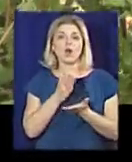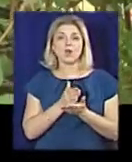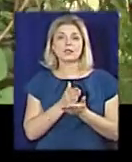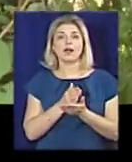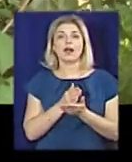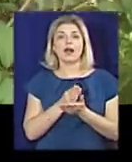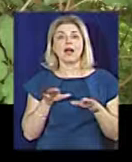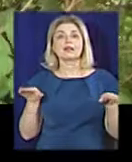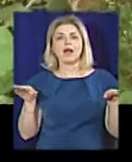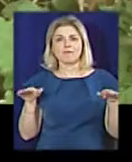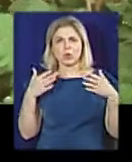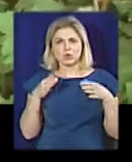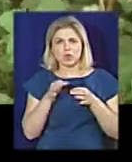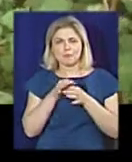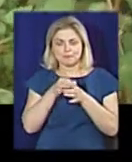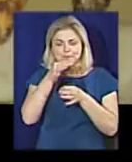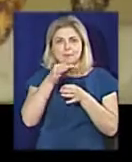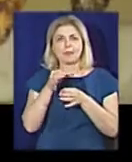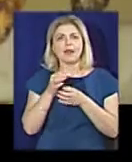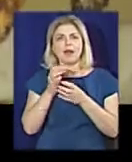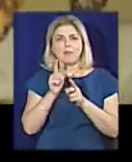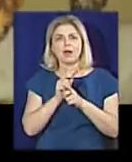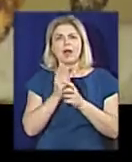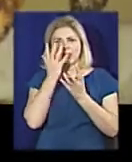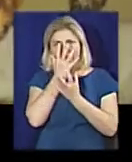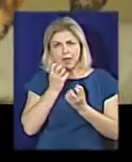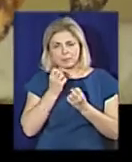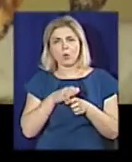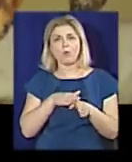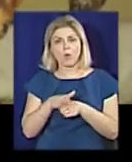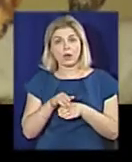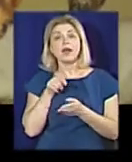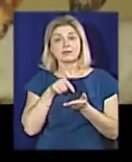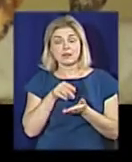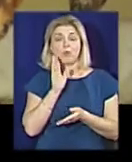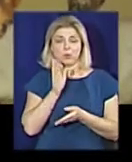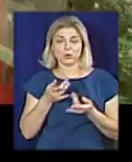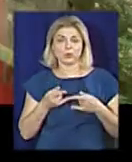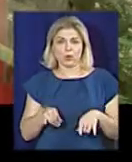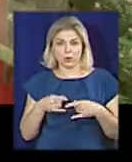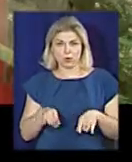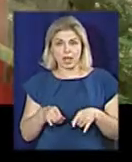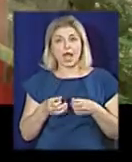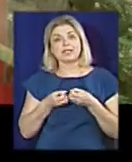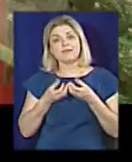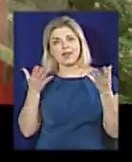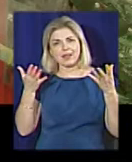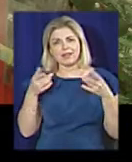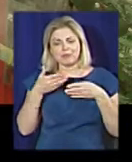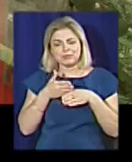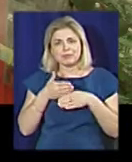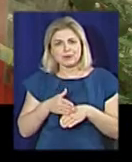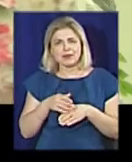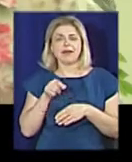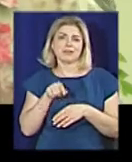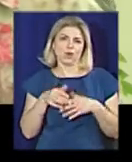вже такі темні, повні, такі темні, це будуть народжуватися. Світлі там розтрьопані вже такі,